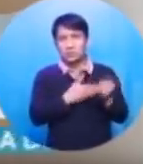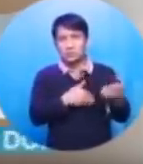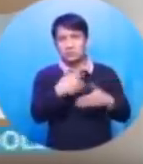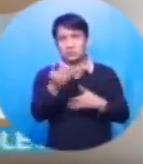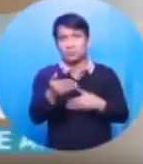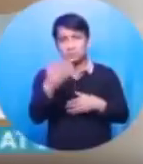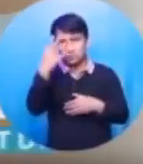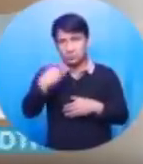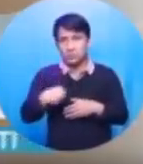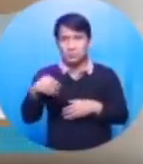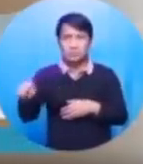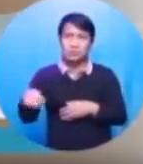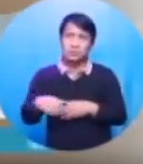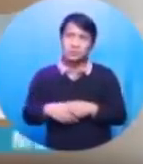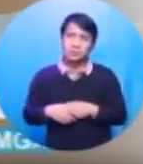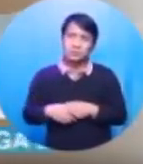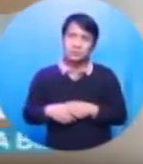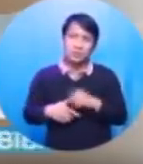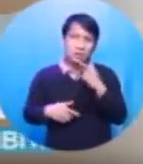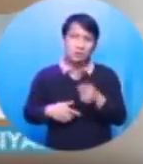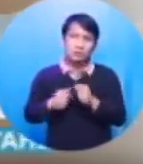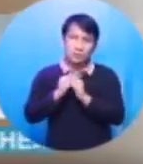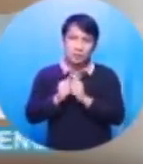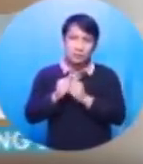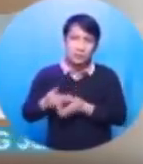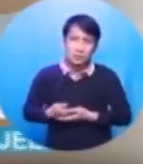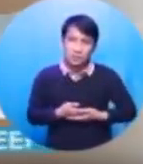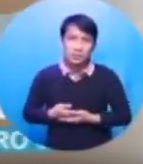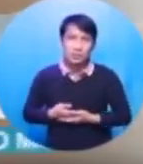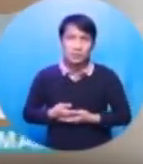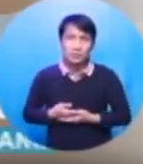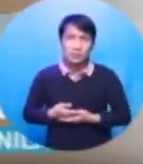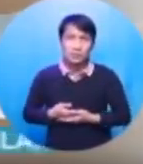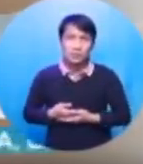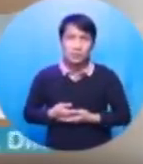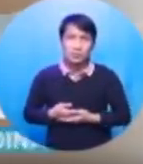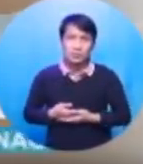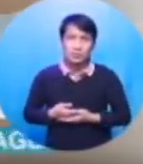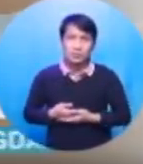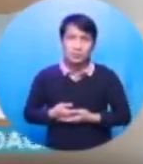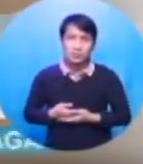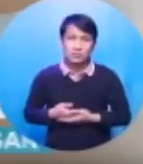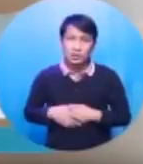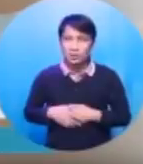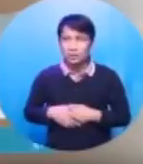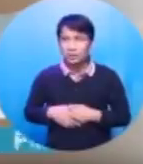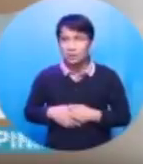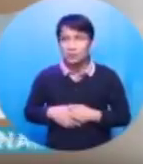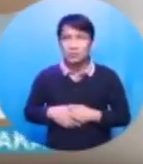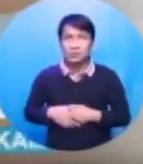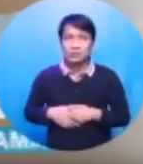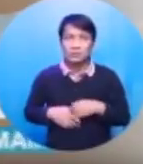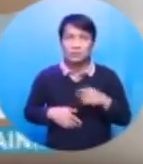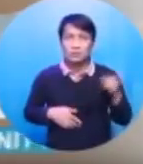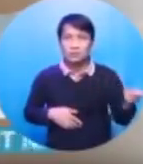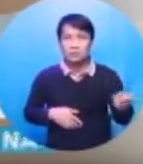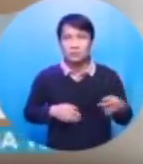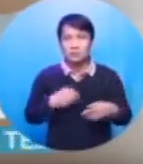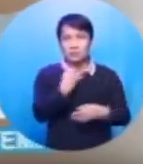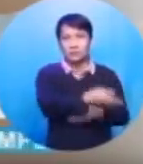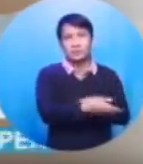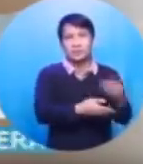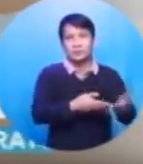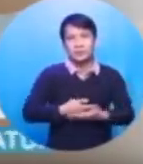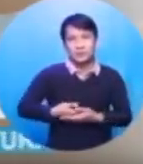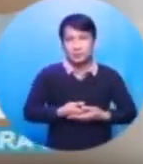siya matulog yan kung kani-kanino. Sir. Pero paano yung kasama niyang baby? Sir. Na kasama ka naman din sa pag-ampon. Sir, sa kanya po binigay yung